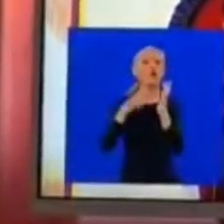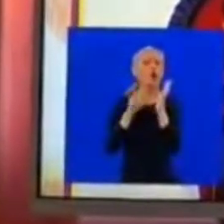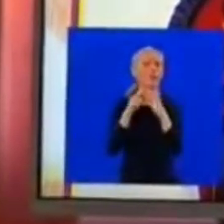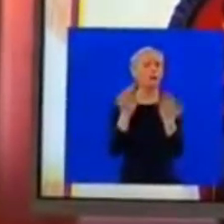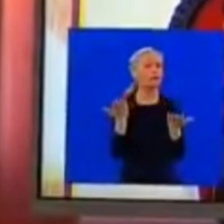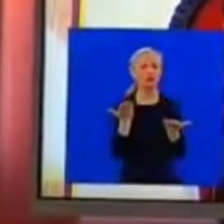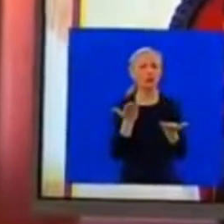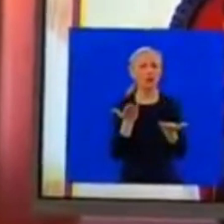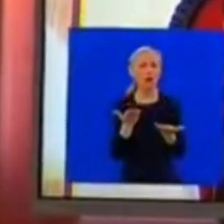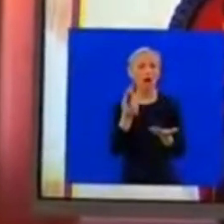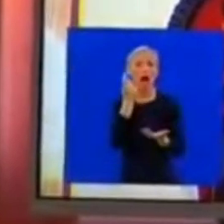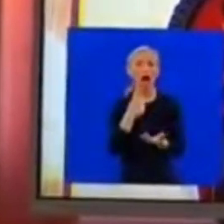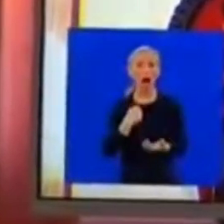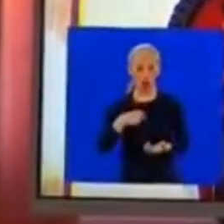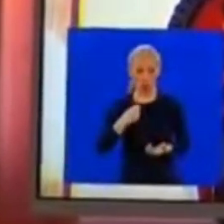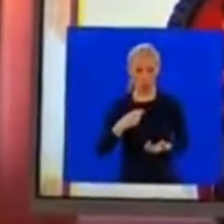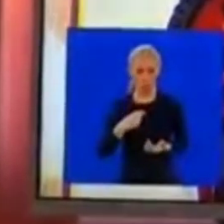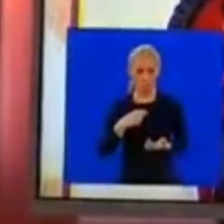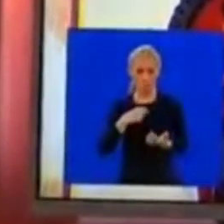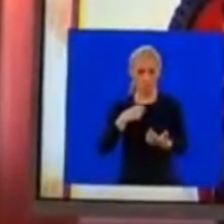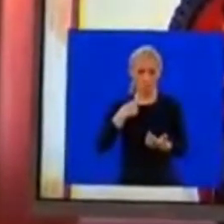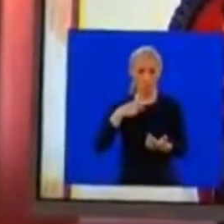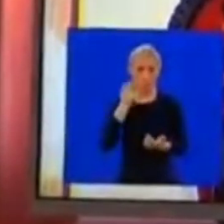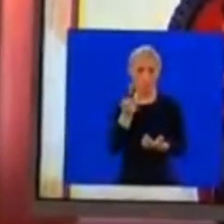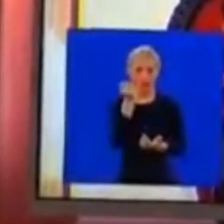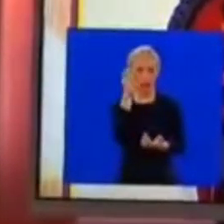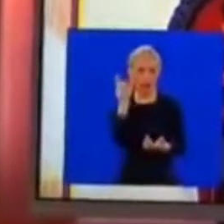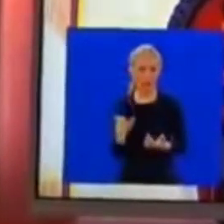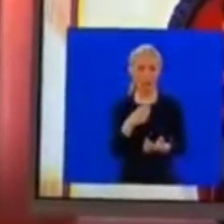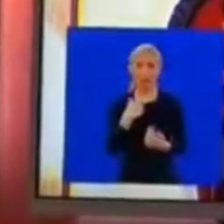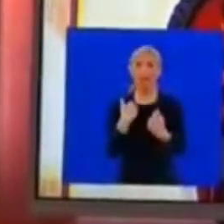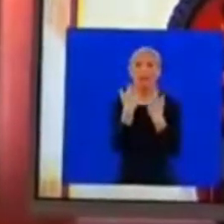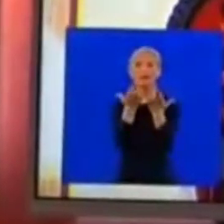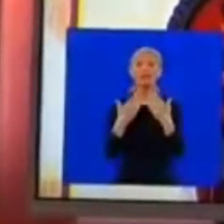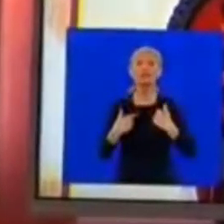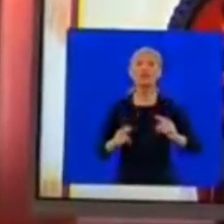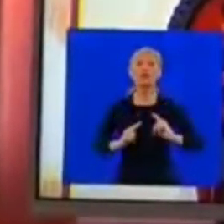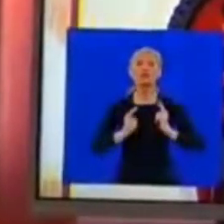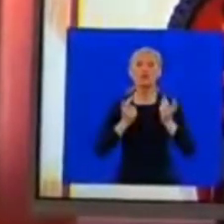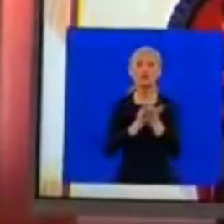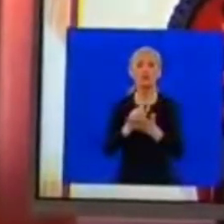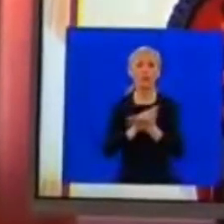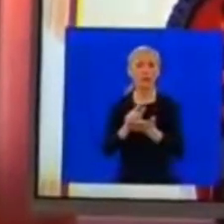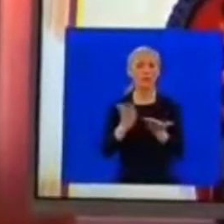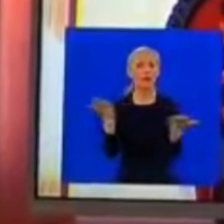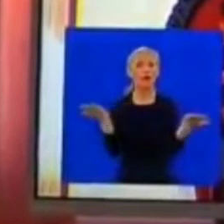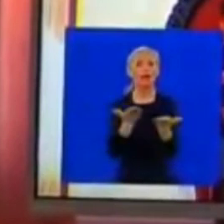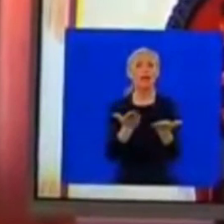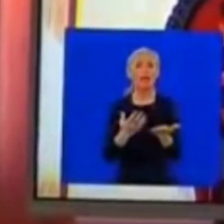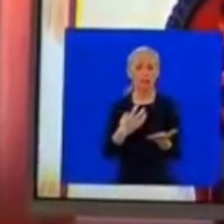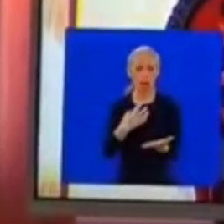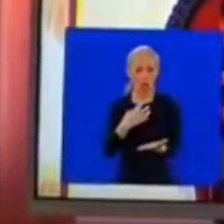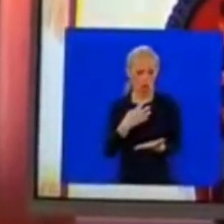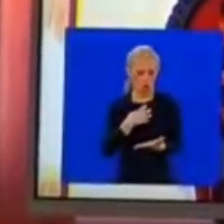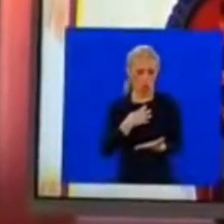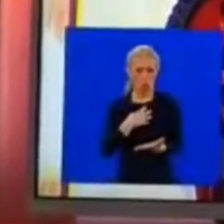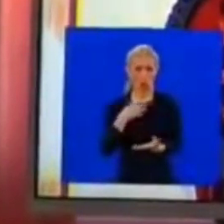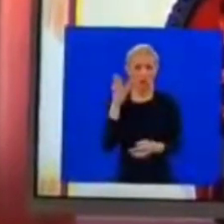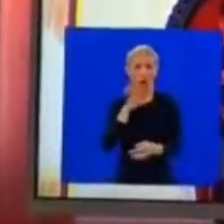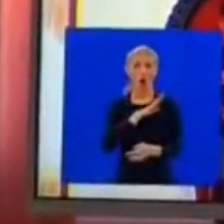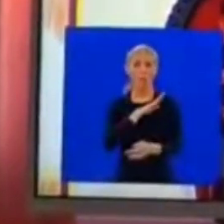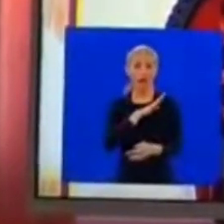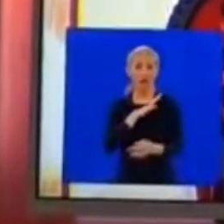Ako pastir ne podloži svoj život, tjelesni život, u vremenima kada je duhovna opasnost